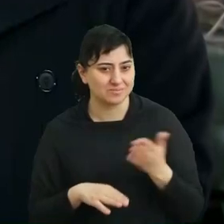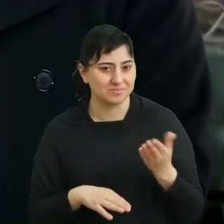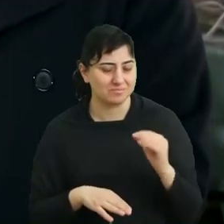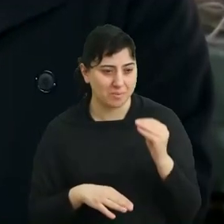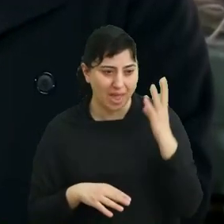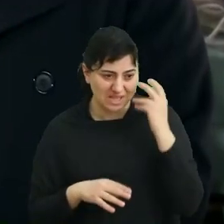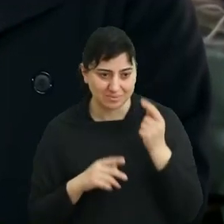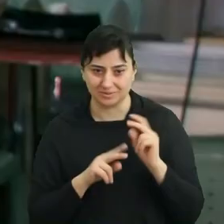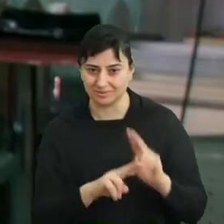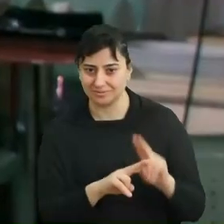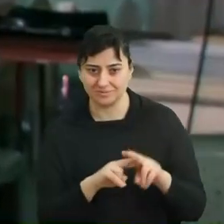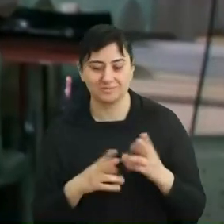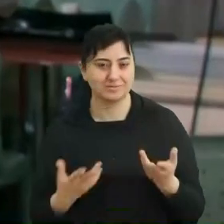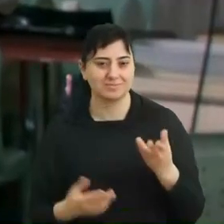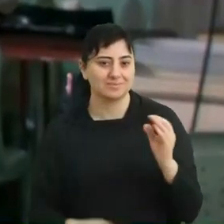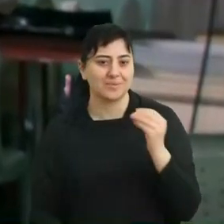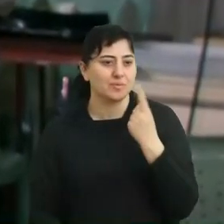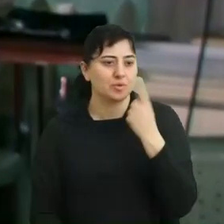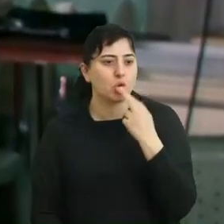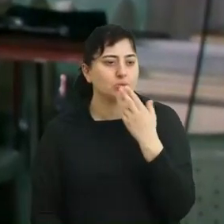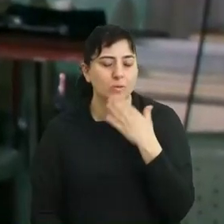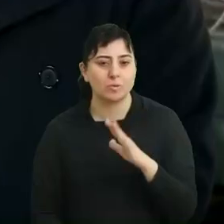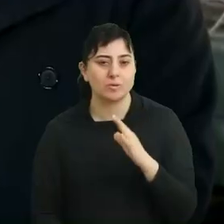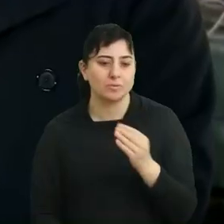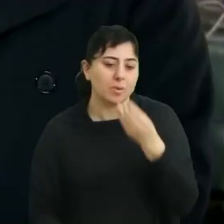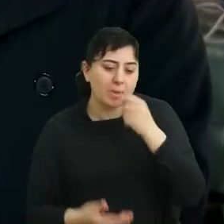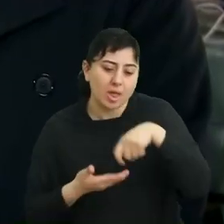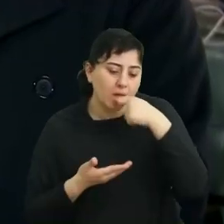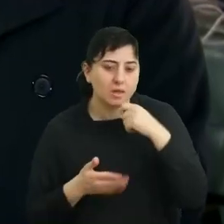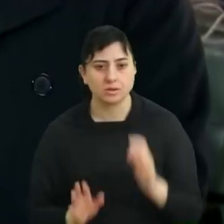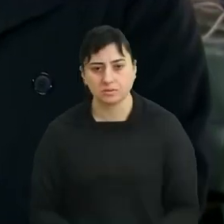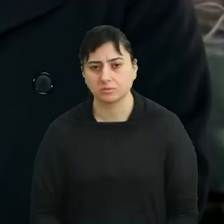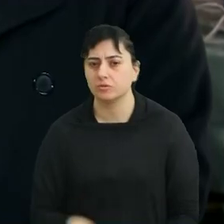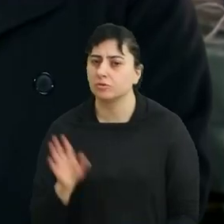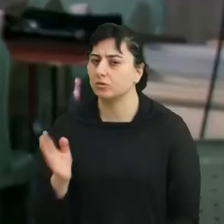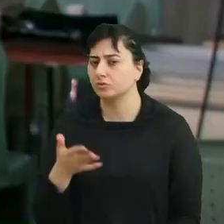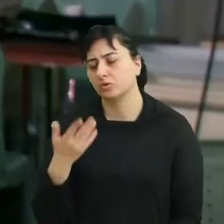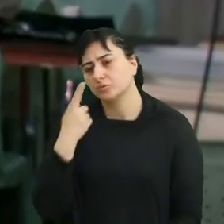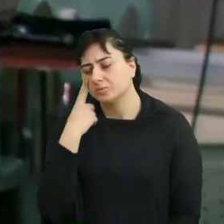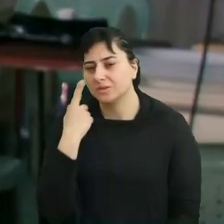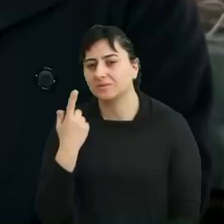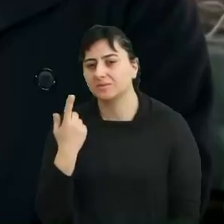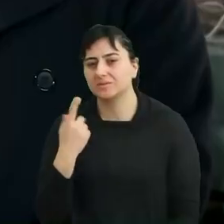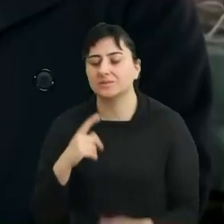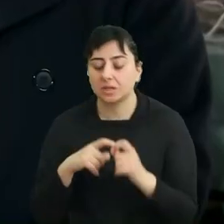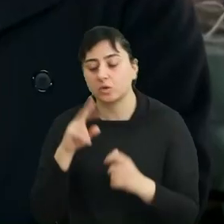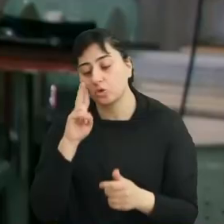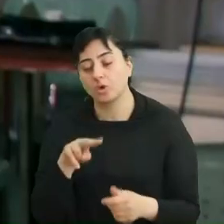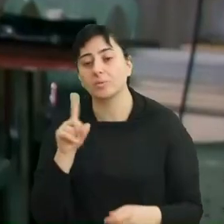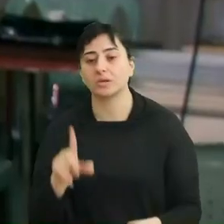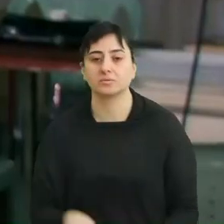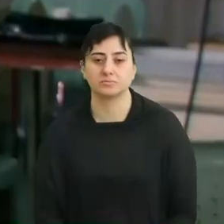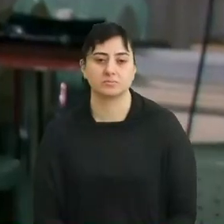senaryoyu? Bebeğe ezber mi yaptıracaksınız? Bebeğin lafı yok. Mama yiyip duracak. Ya, olsun olsun ama yani biz yine de senaryoyu